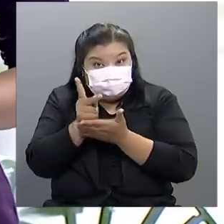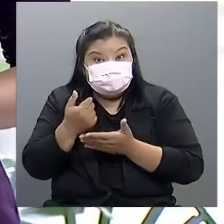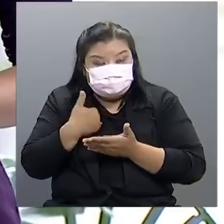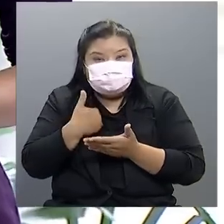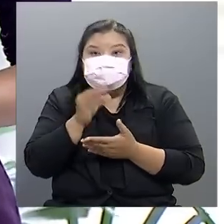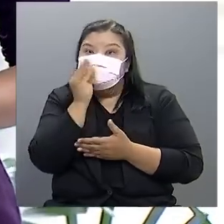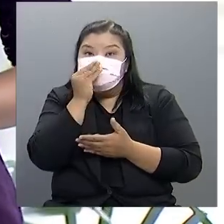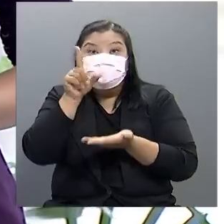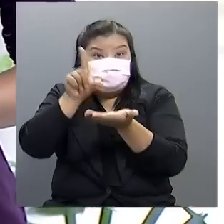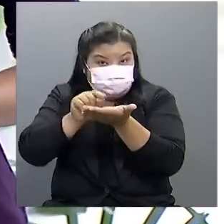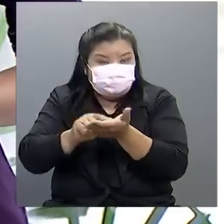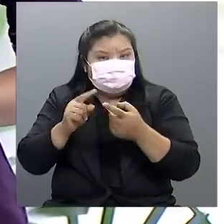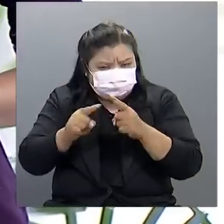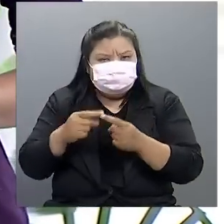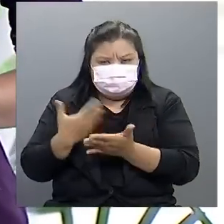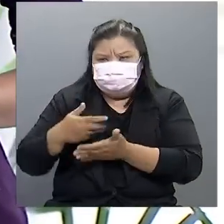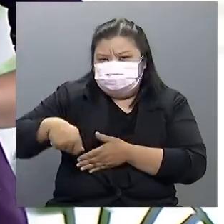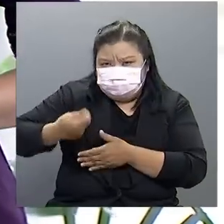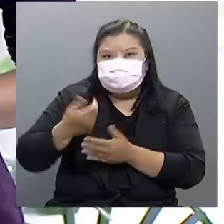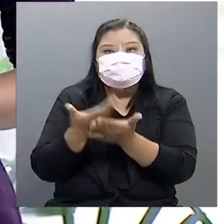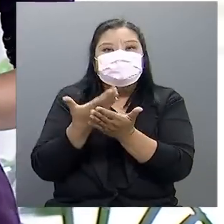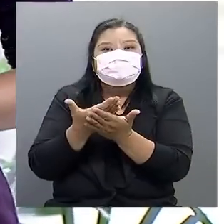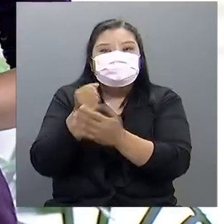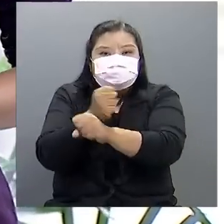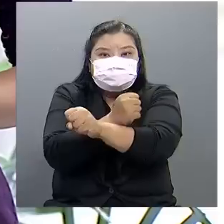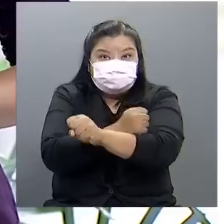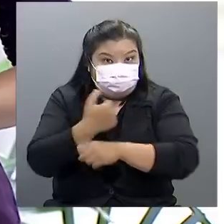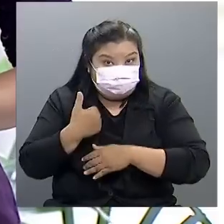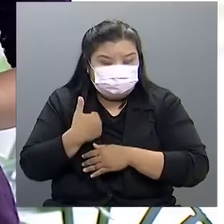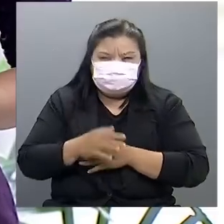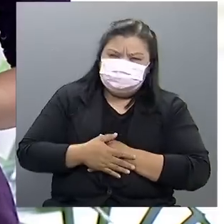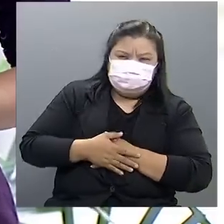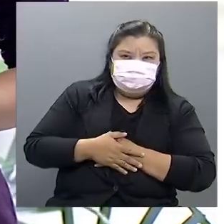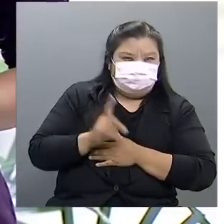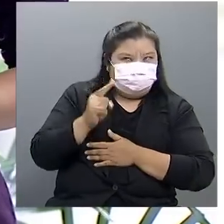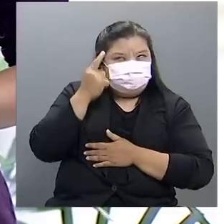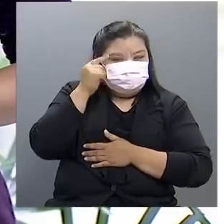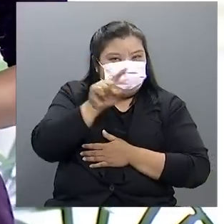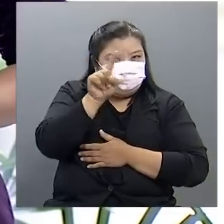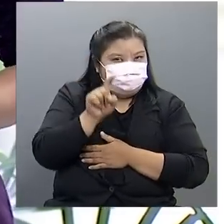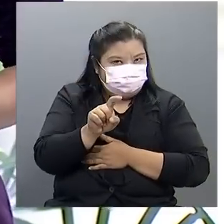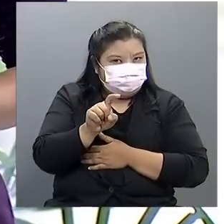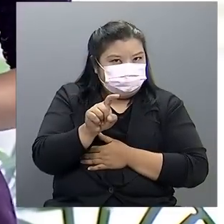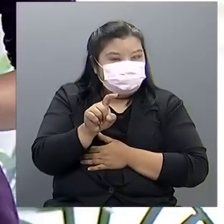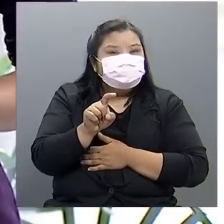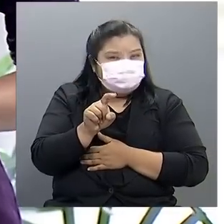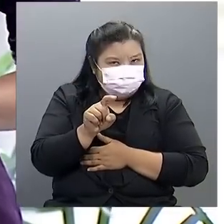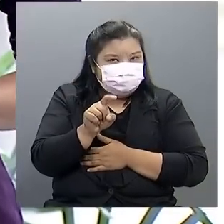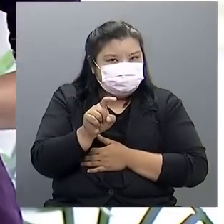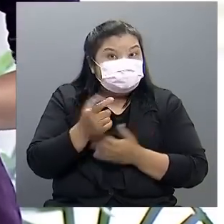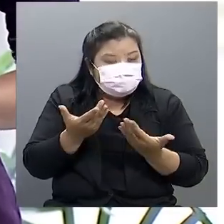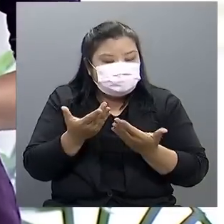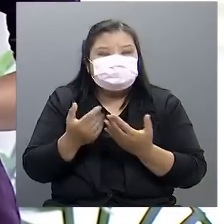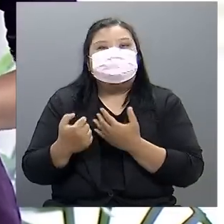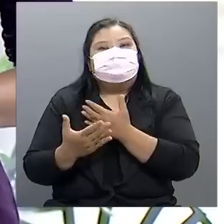gig อะไรต่ขึ้นต้องมีต่อมเอกเลยนะคะต่มเอกต้ทำงานทันที่ะเพรว่าหนั้นคือศรรยานแห่งการ